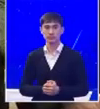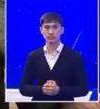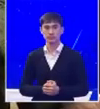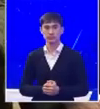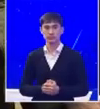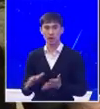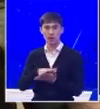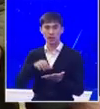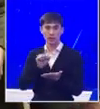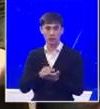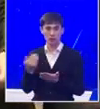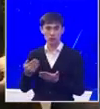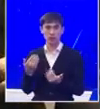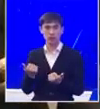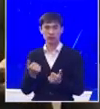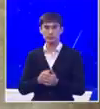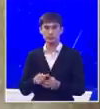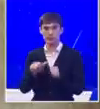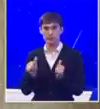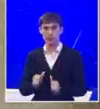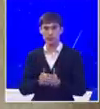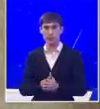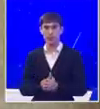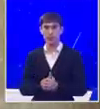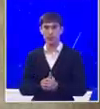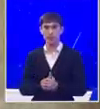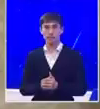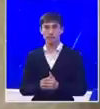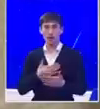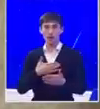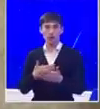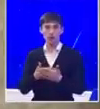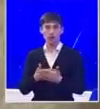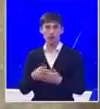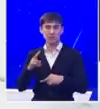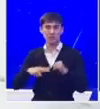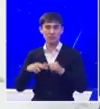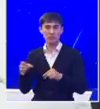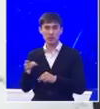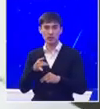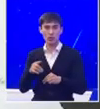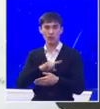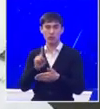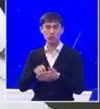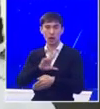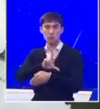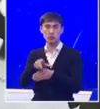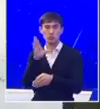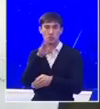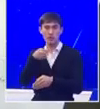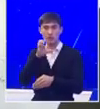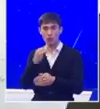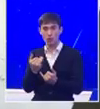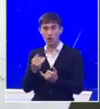нарушил? По договору нарушил? Актуален в динамично застраиваемом регионе вопрос обеспечения питьевой водой и